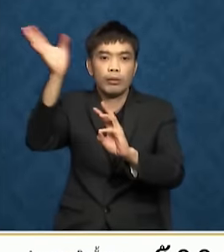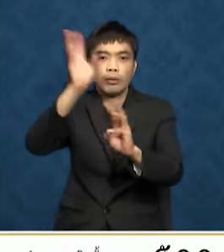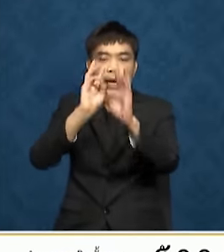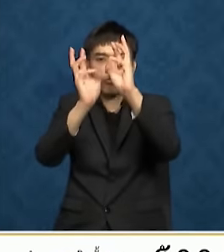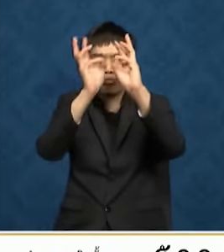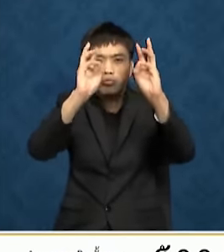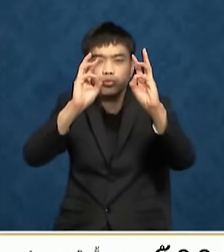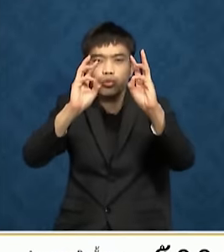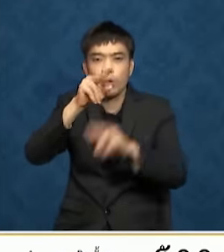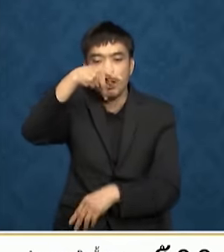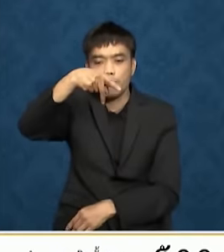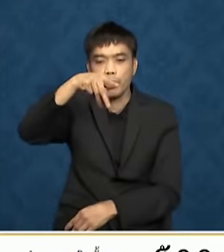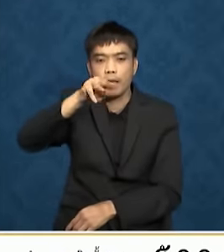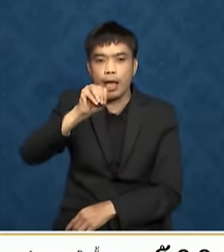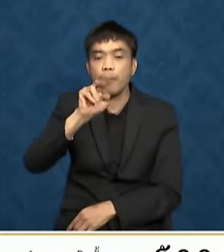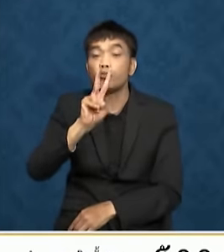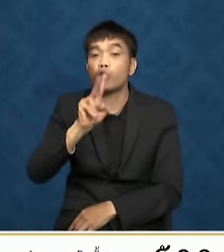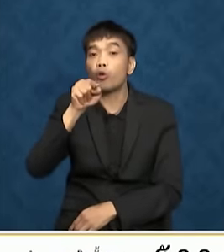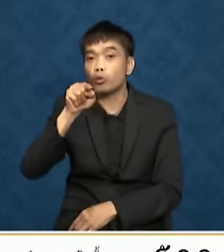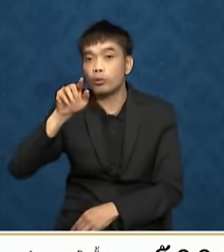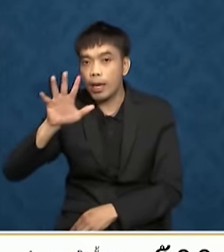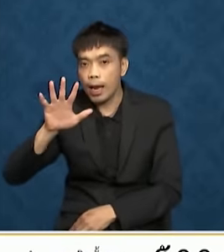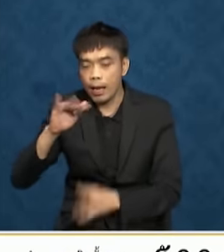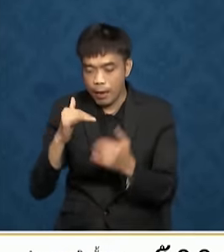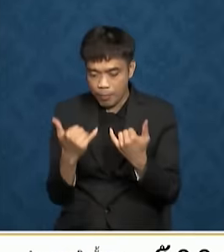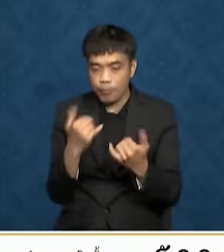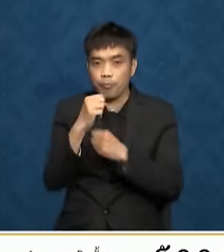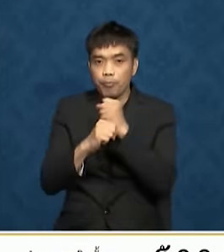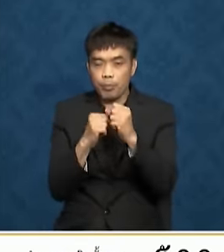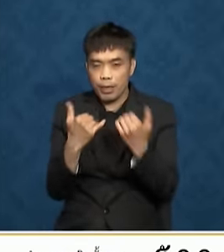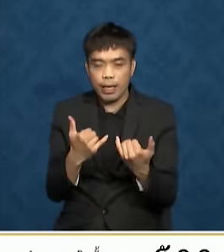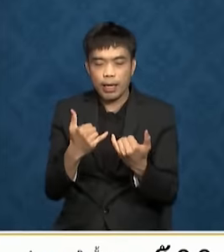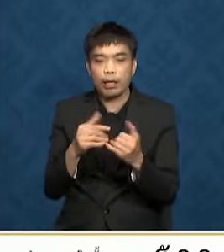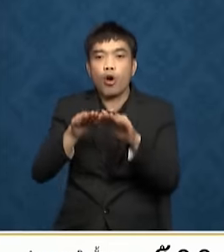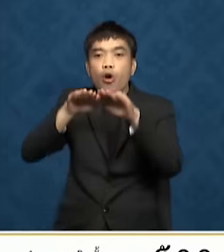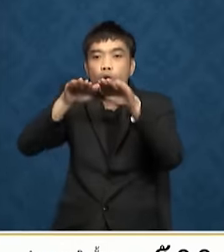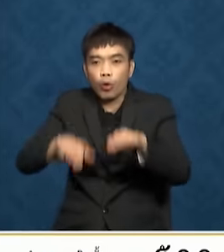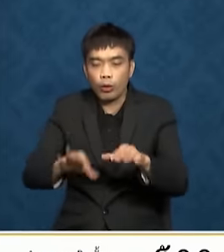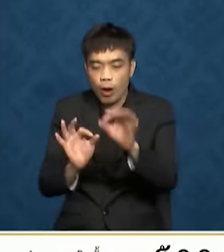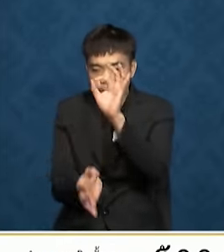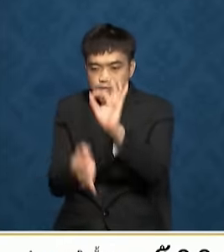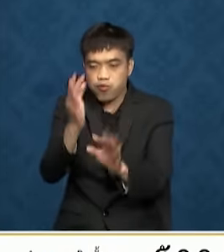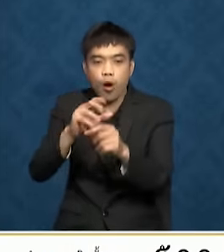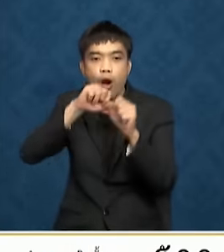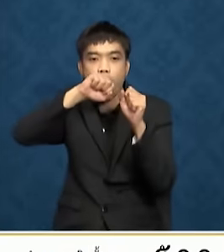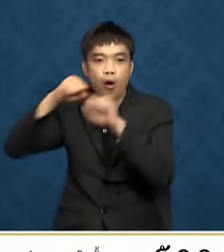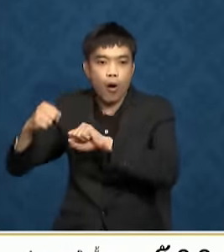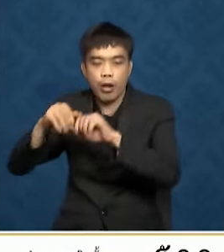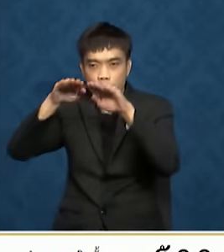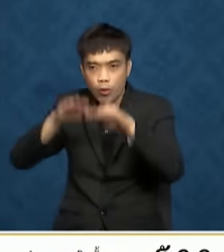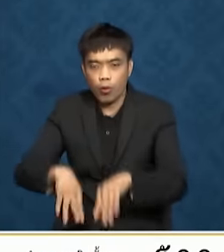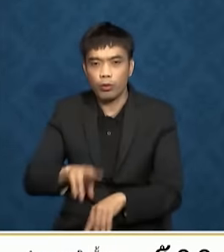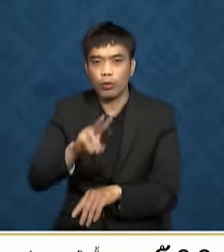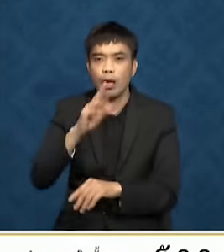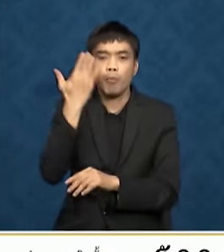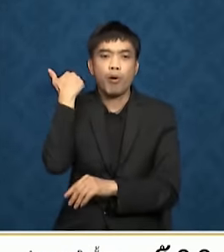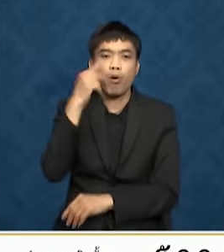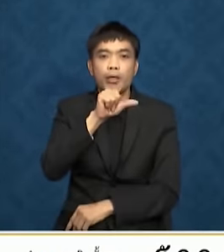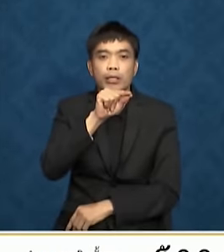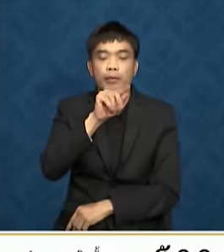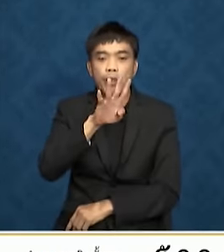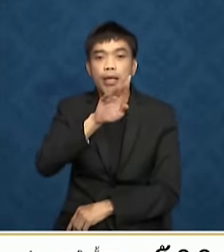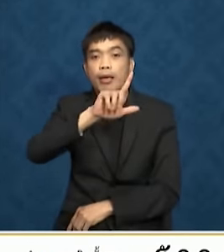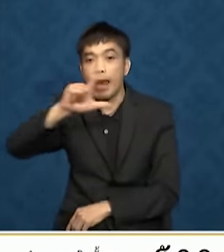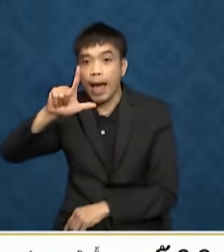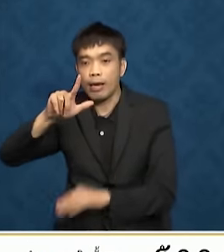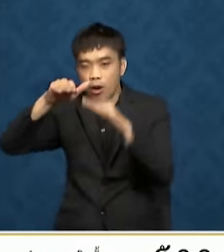2.5ปีนี้งบประมาณตั้งเป้าว่าจะลดอ้อยไฟไหม้ลง 2ล้านตันจาก 24ล้านตันซึ่ง